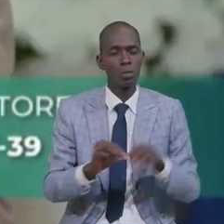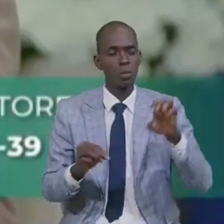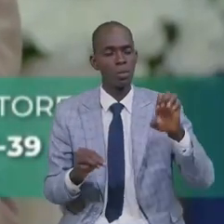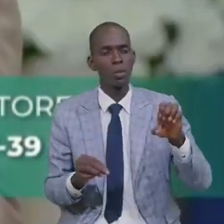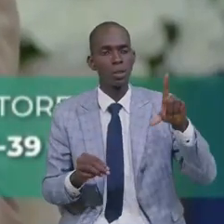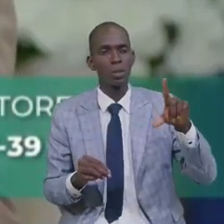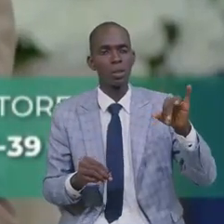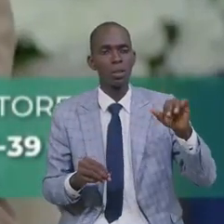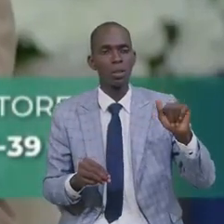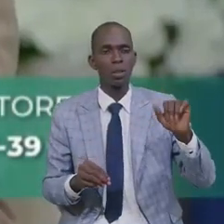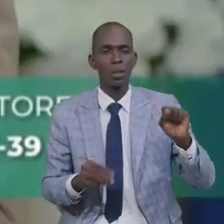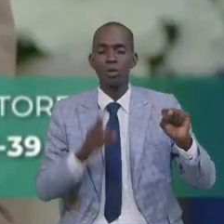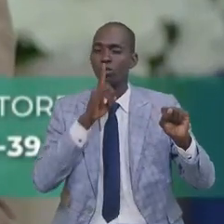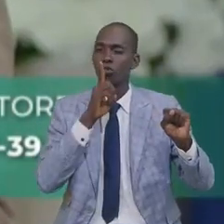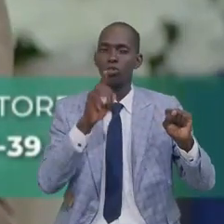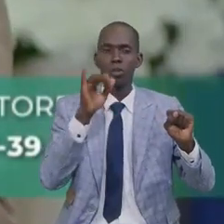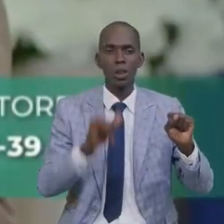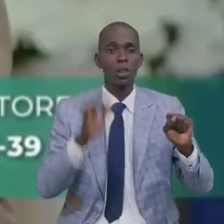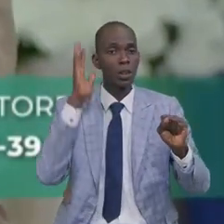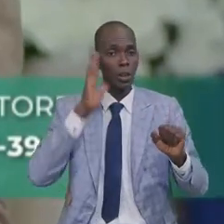Matthieu 17, 11.